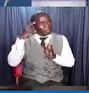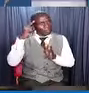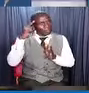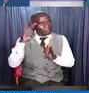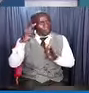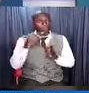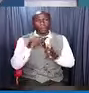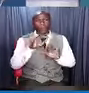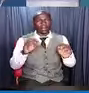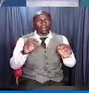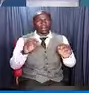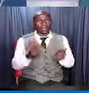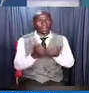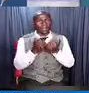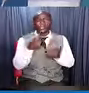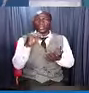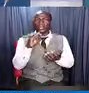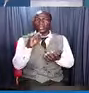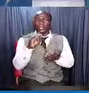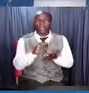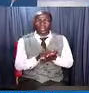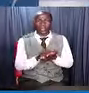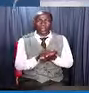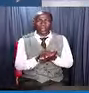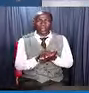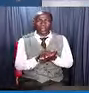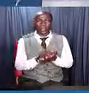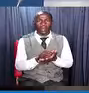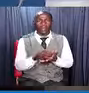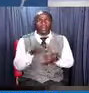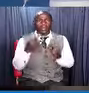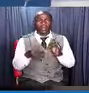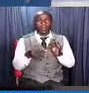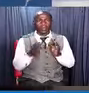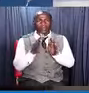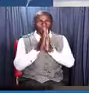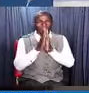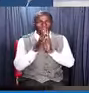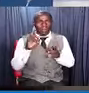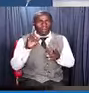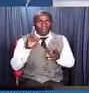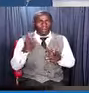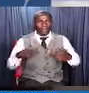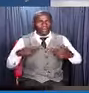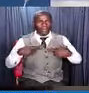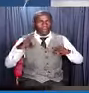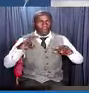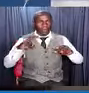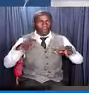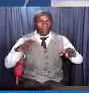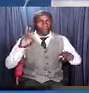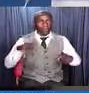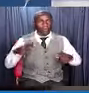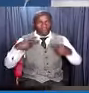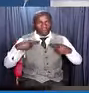being prayed. Hayaji. For, they don't come to me. Naye alisema. And he said. Mukiomba, once you pray, mutapata. You'll get. Mukitafuta, when you